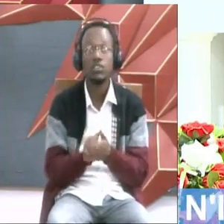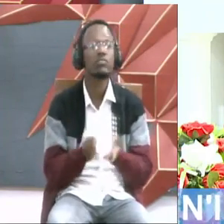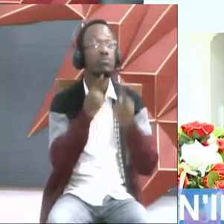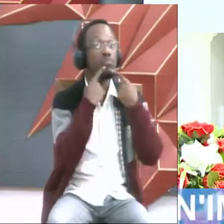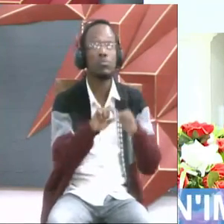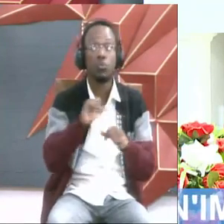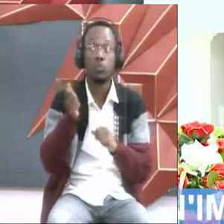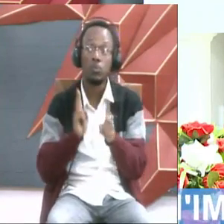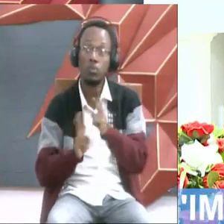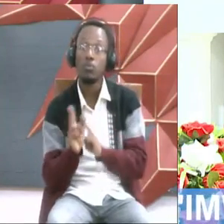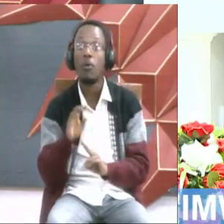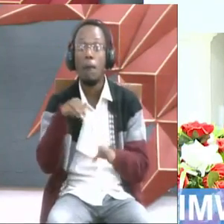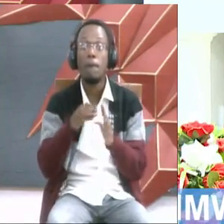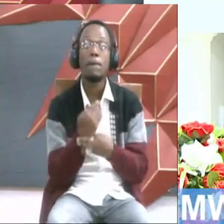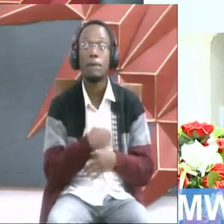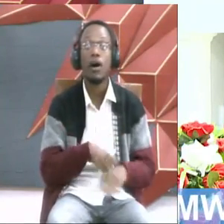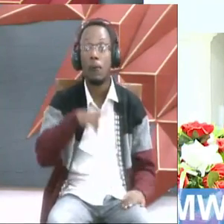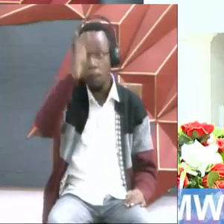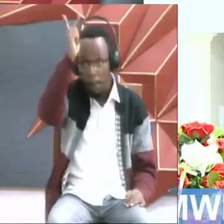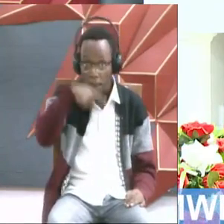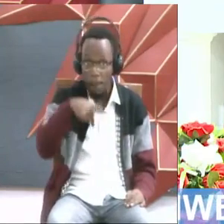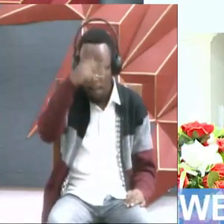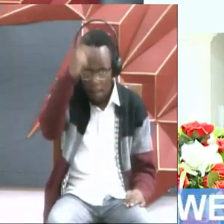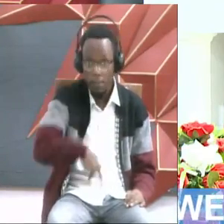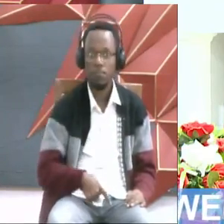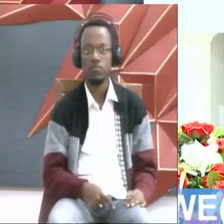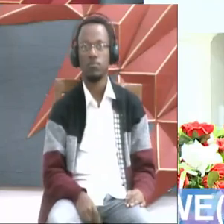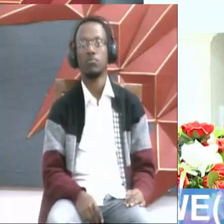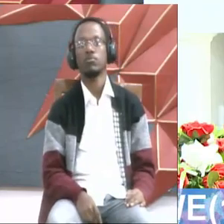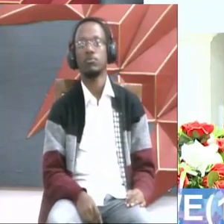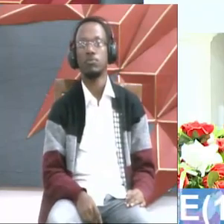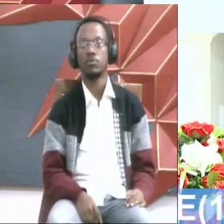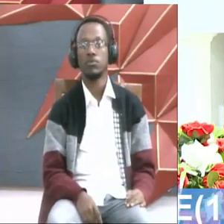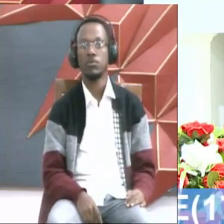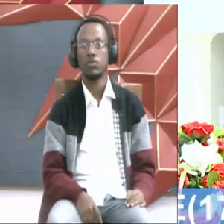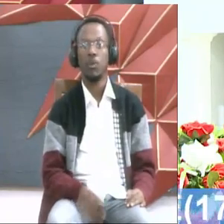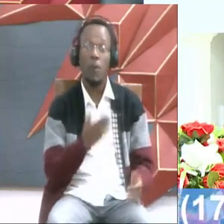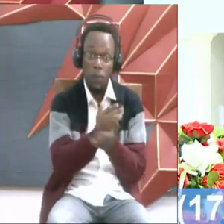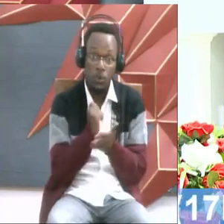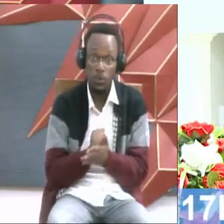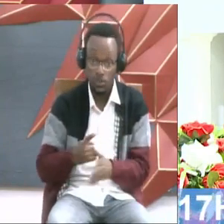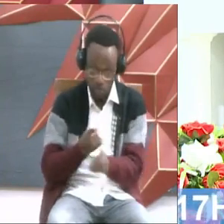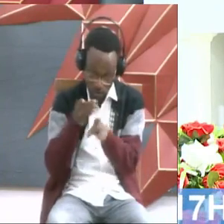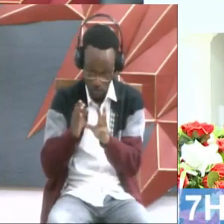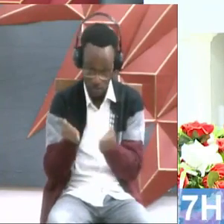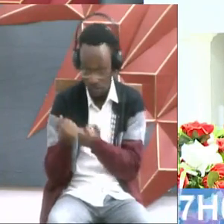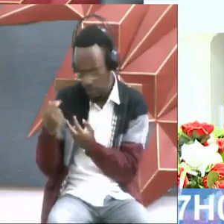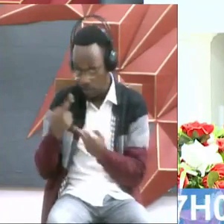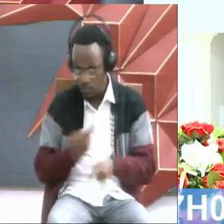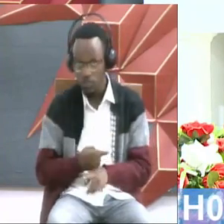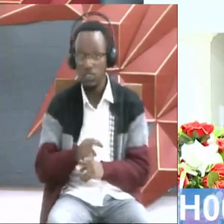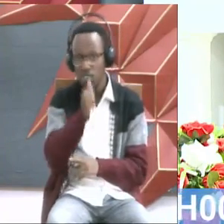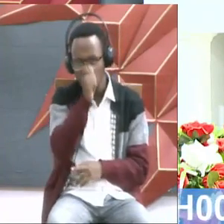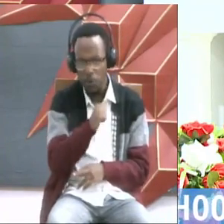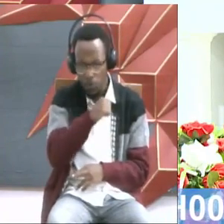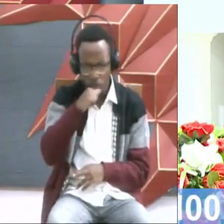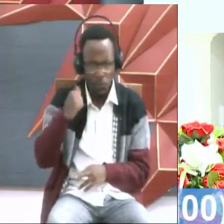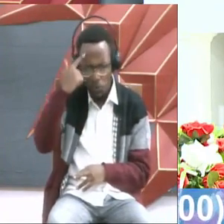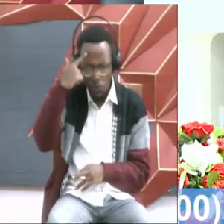mu migani amen kuko bahawe kumenya amabanga y'iby'ubwami bwo